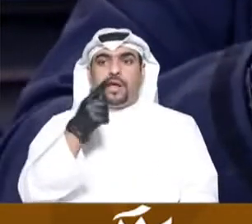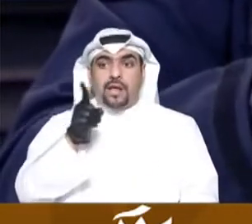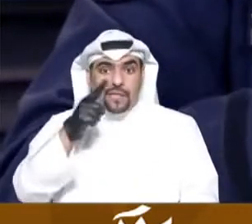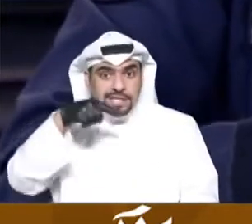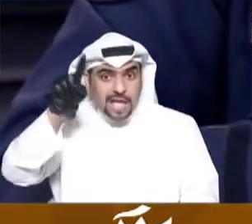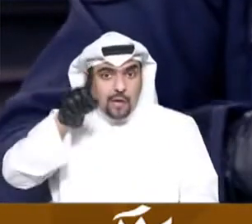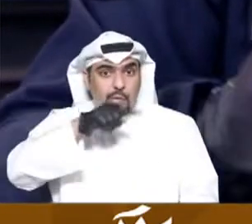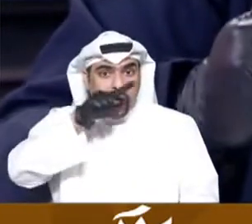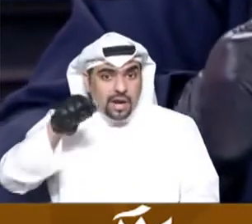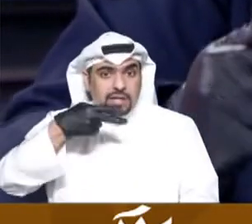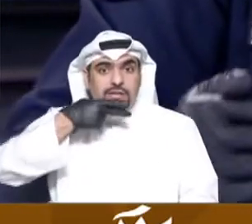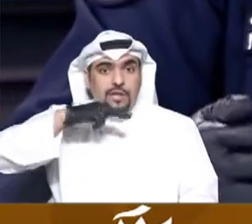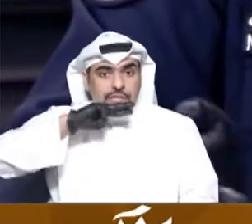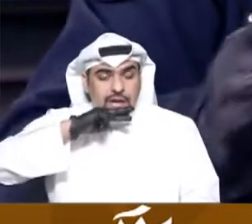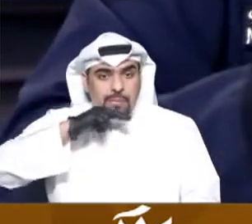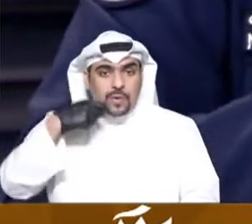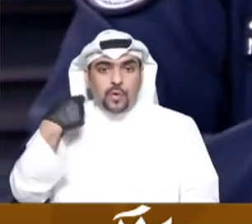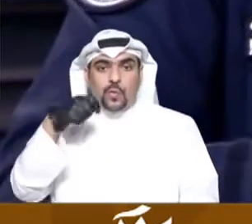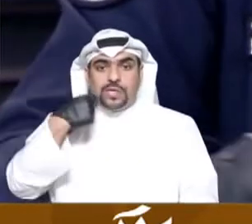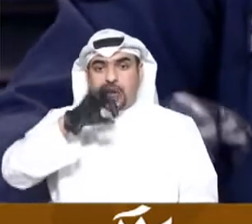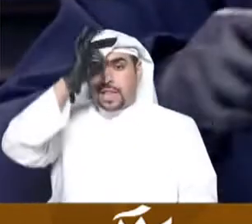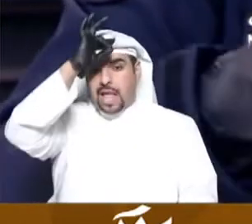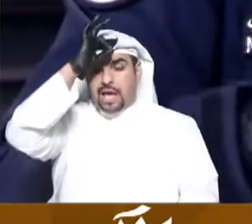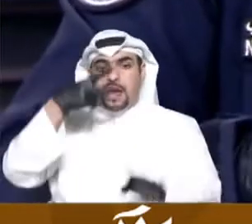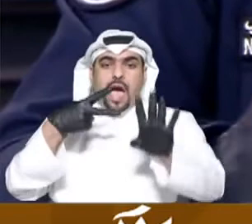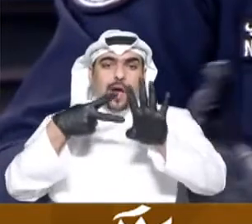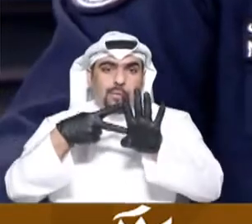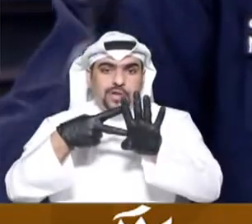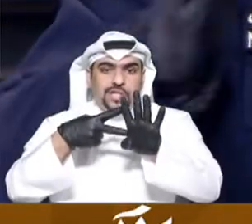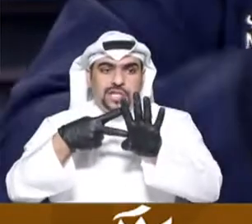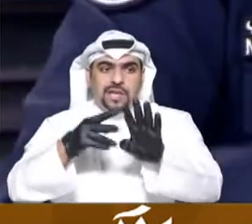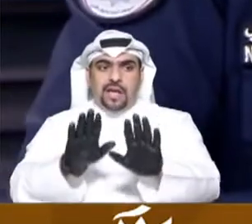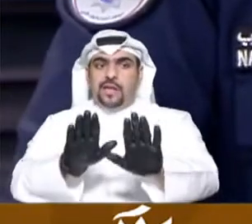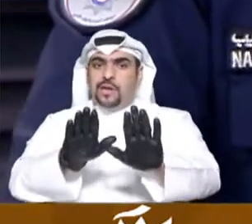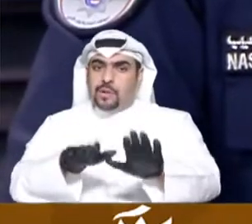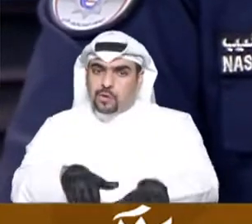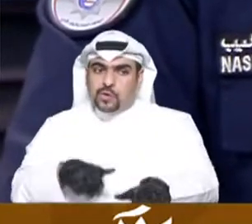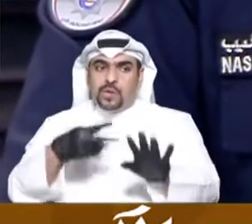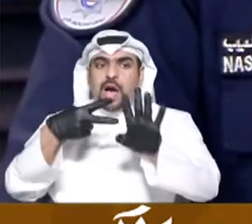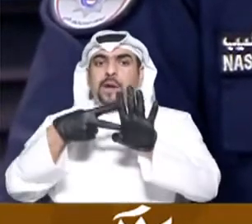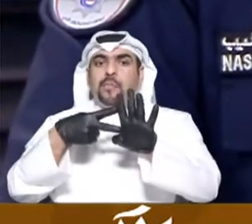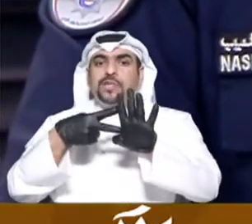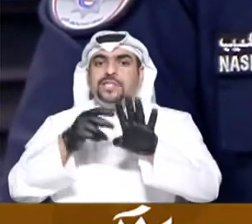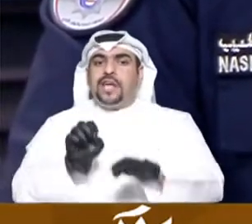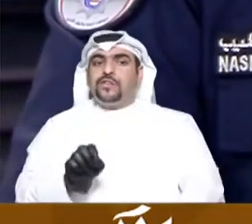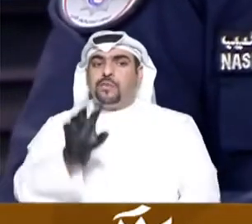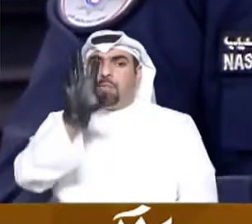الساعه، يعني ما في تقول يعني دزها اليوم، احنا شغالين الشباب كلهم شغالين على مدار الساعه. عندنا وقت